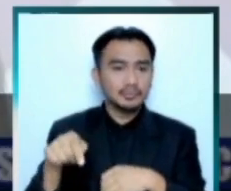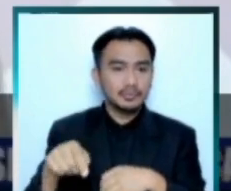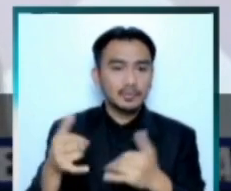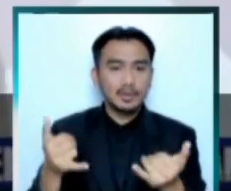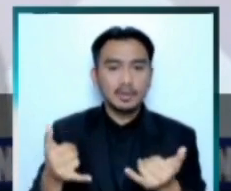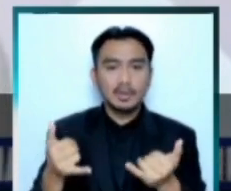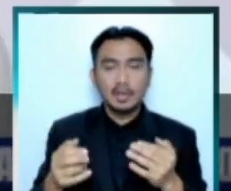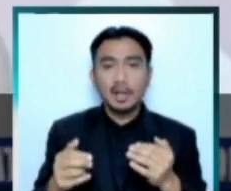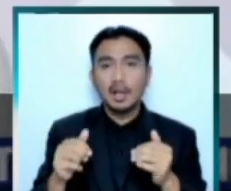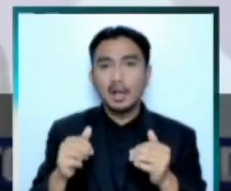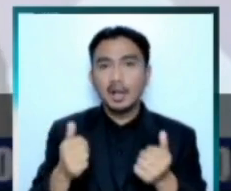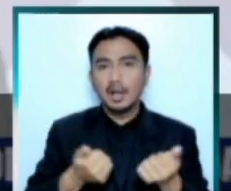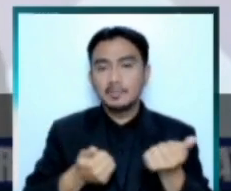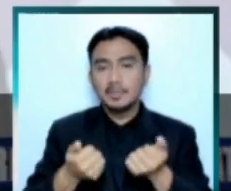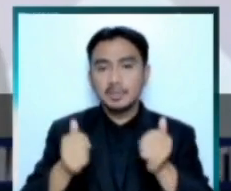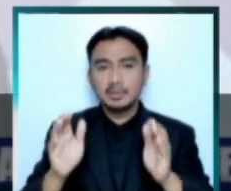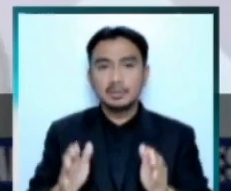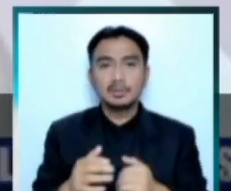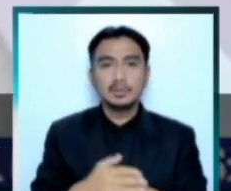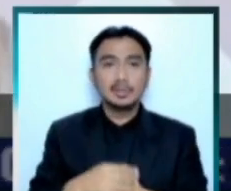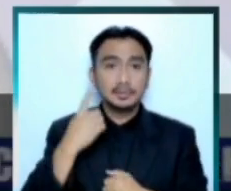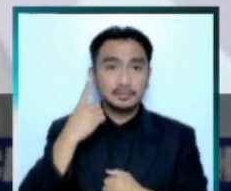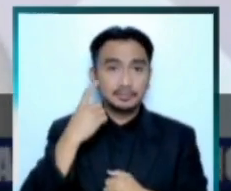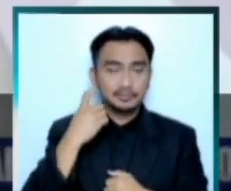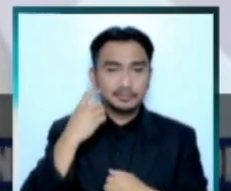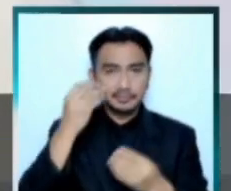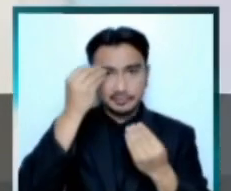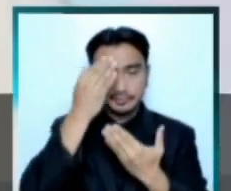sa e-rally ng COMELEC kagabi.